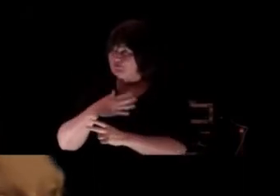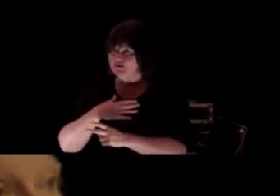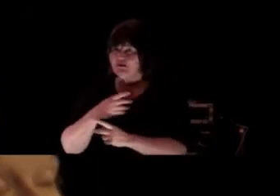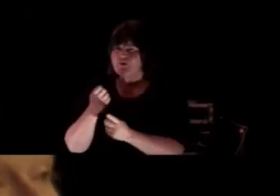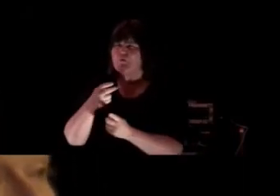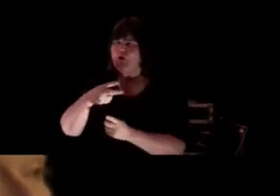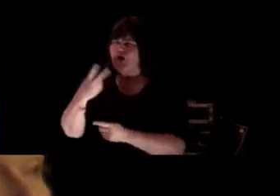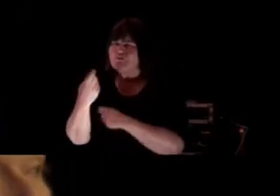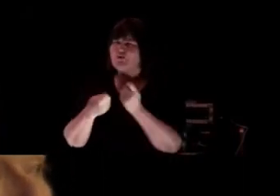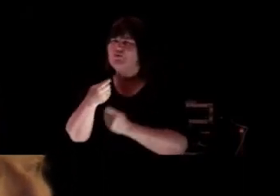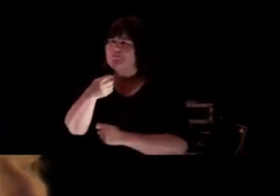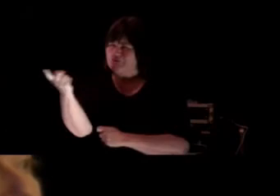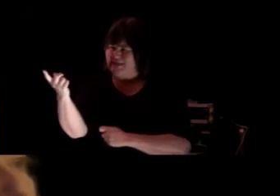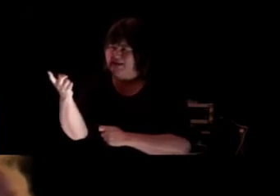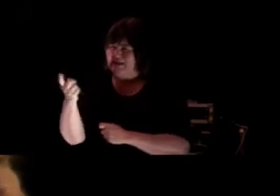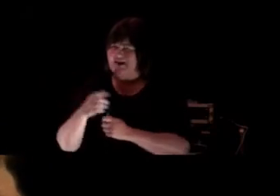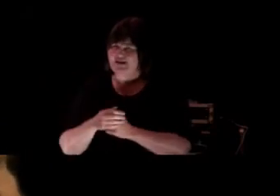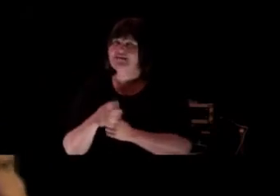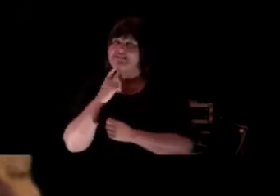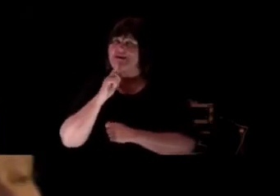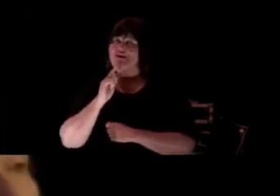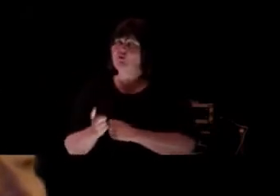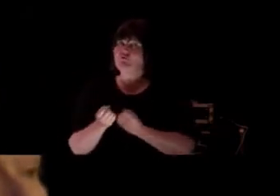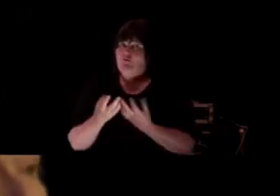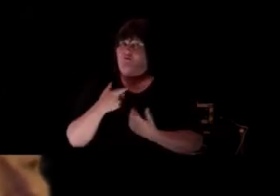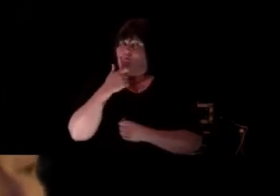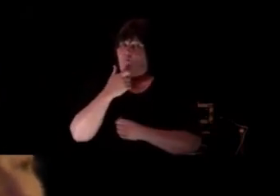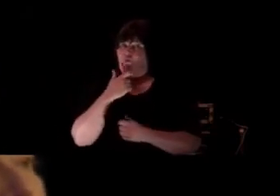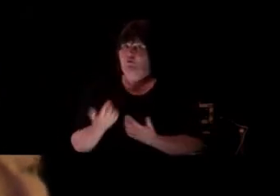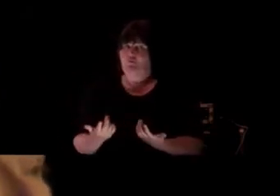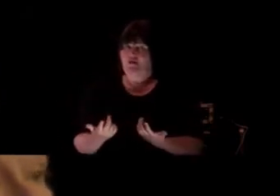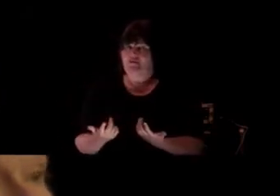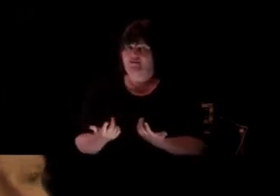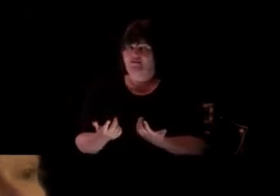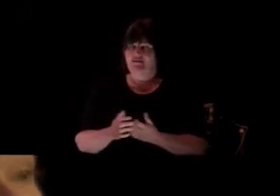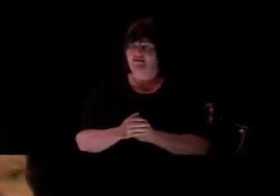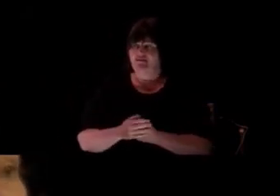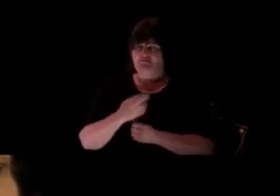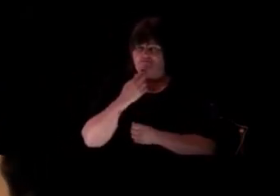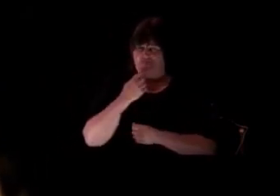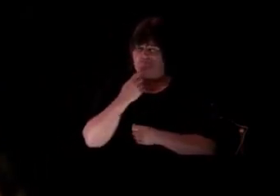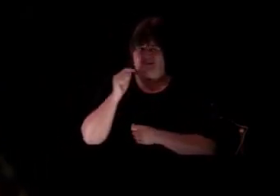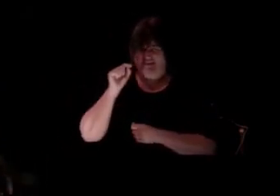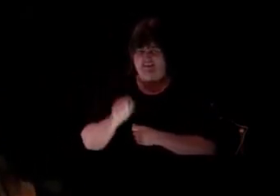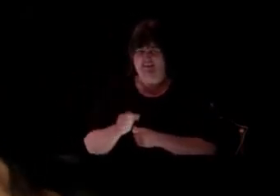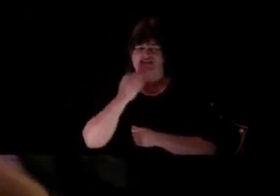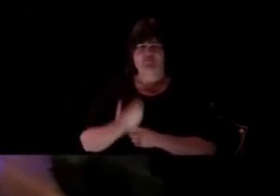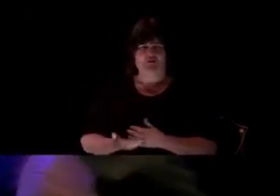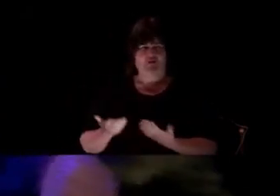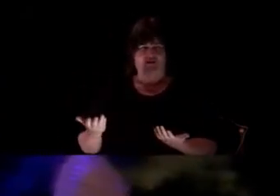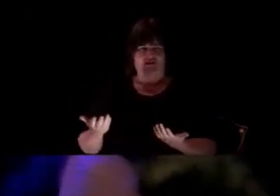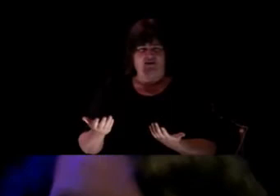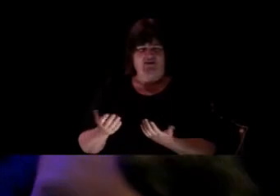gjør det på dere, rådene fra mange ungdommer. Fordi at, hvem det egentlig som sier at det her bra?